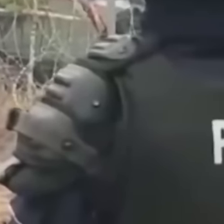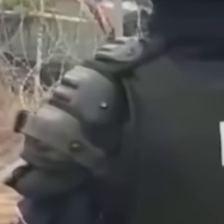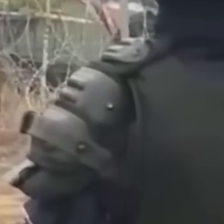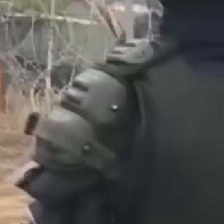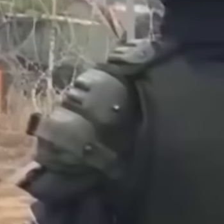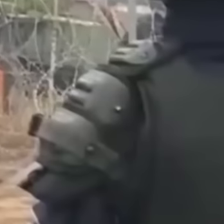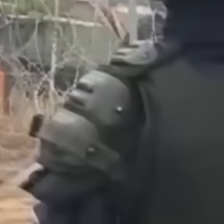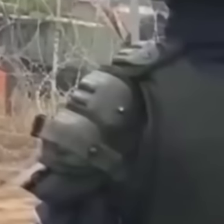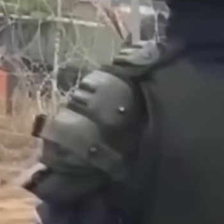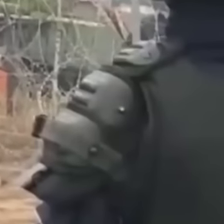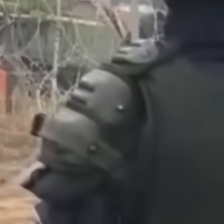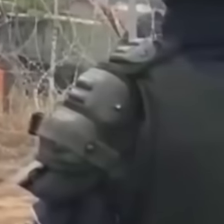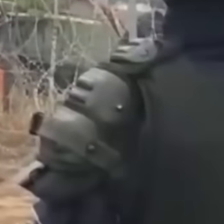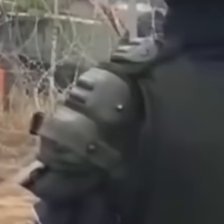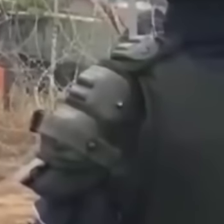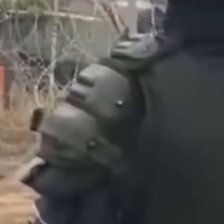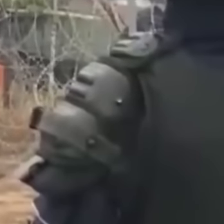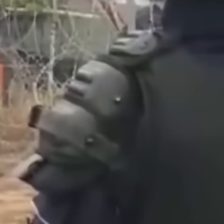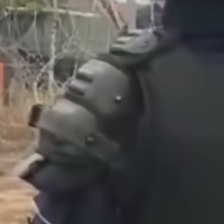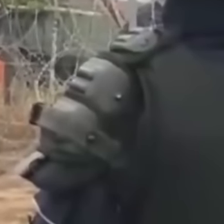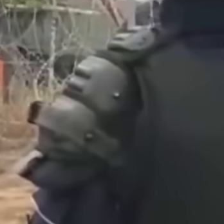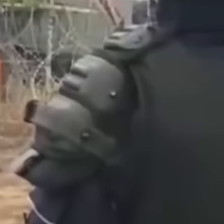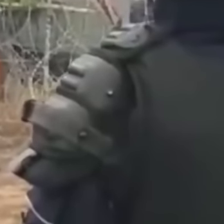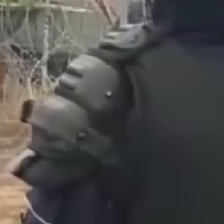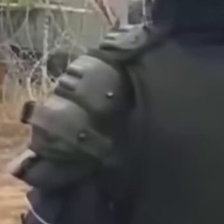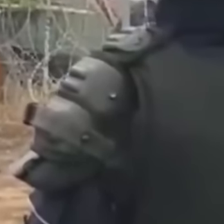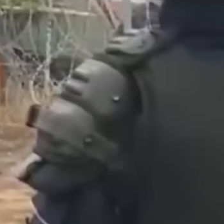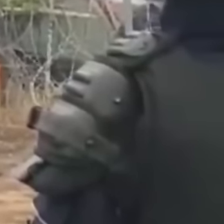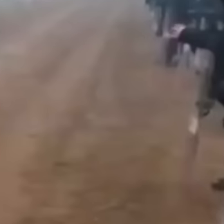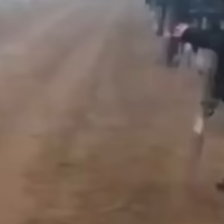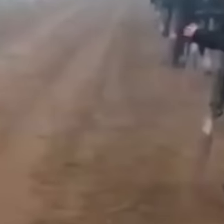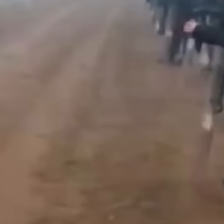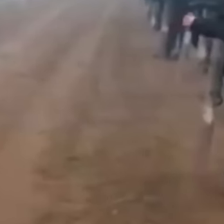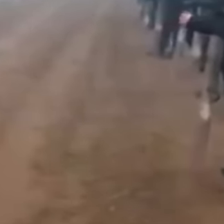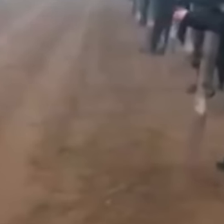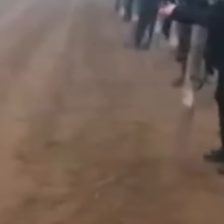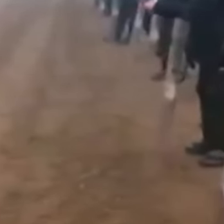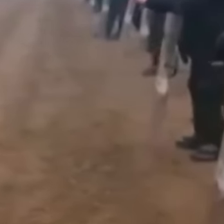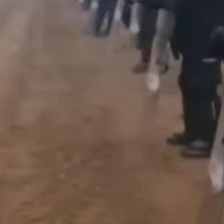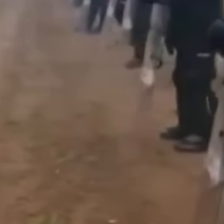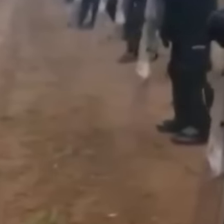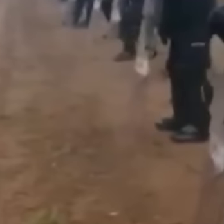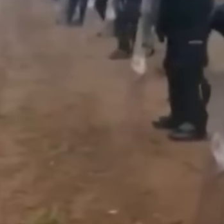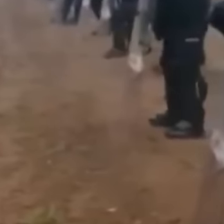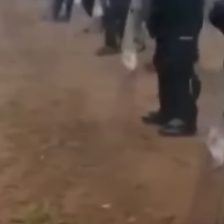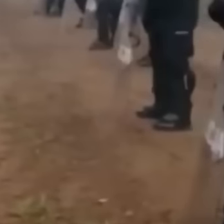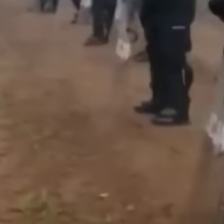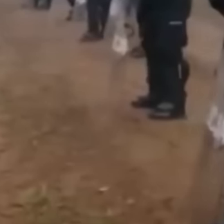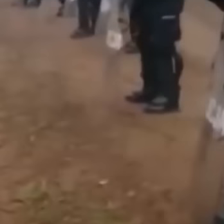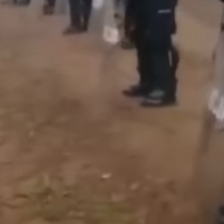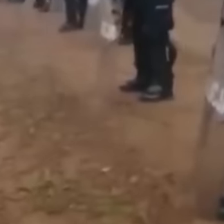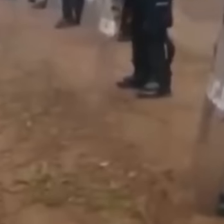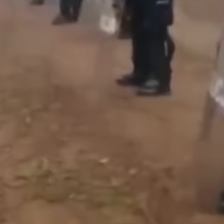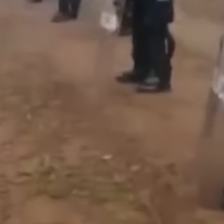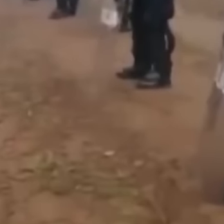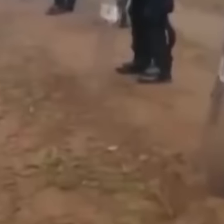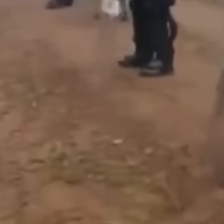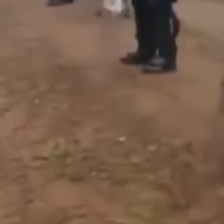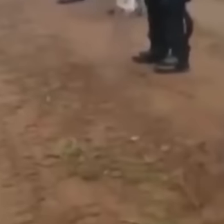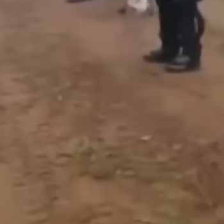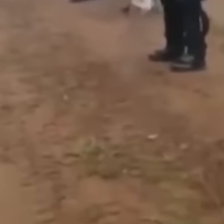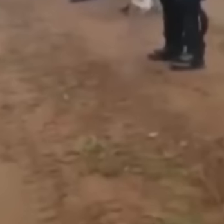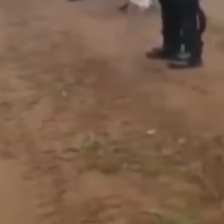społeczeństwie cieszył się ogromną estymą. No ta dzisiejsza tragedia, te wcześniejsze wydarzenia na pewno będą miały jakiś wpływ